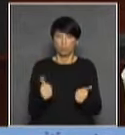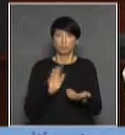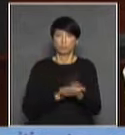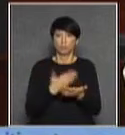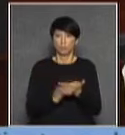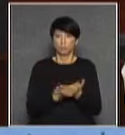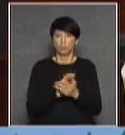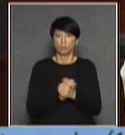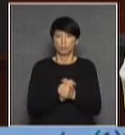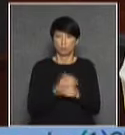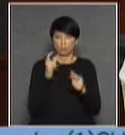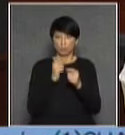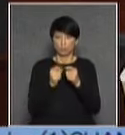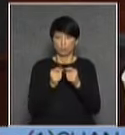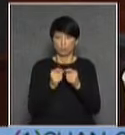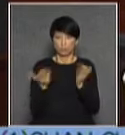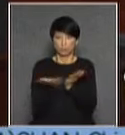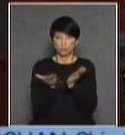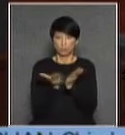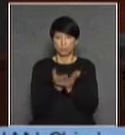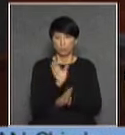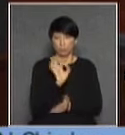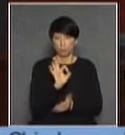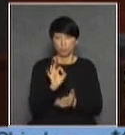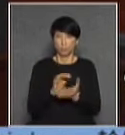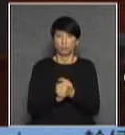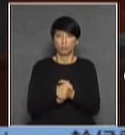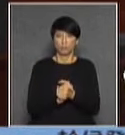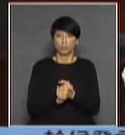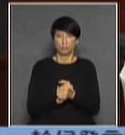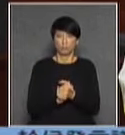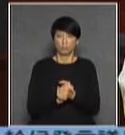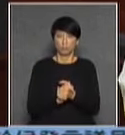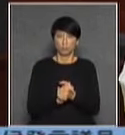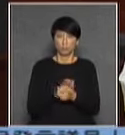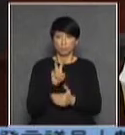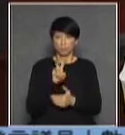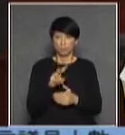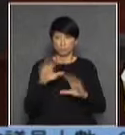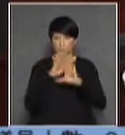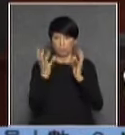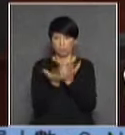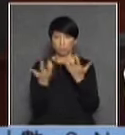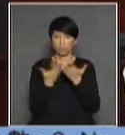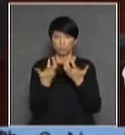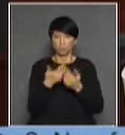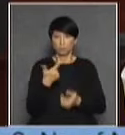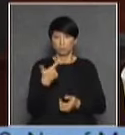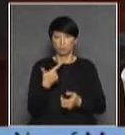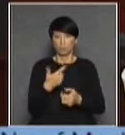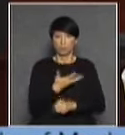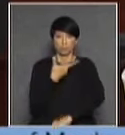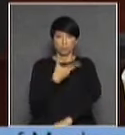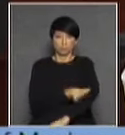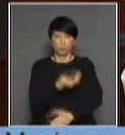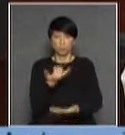呢個資料咧，我哋好難去統計究竟係咪應該。但如果你睇個總體數目嚟講咧，好多所謂人道毀滅咧，可